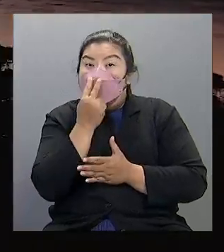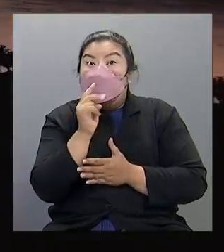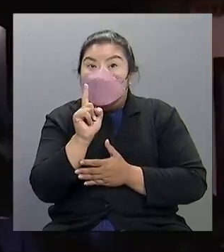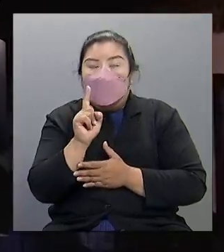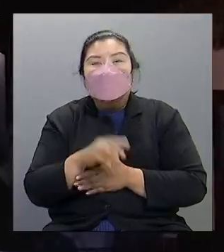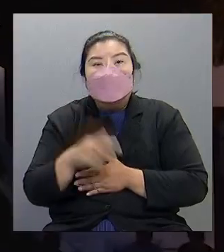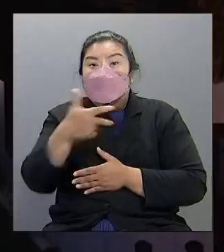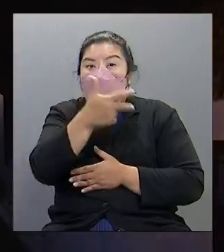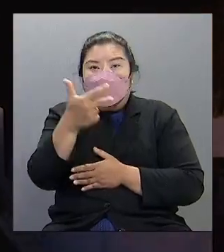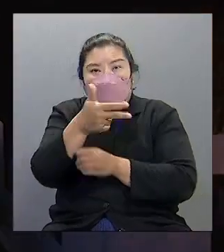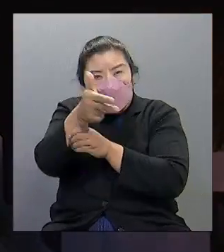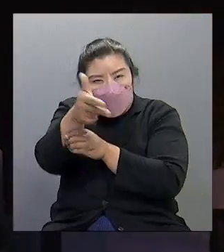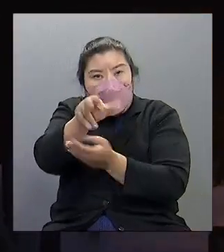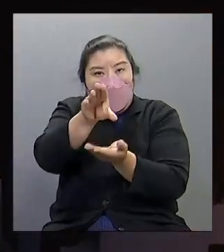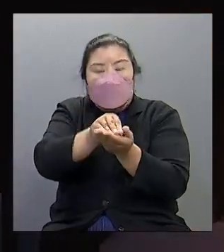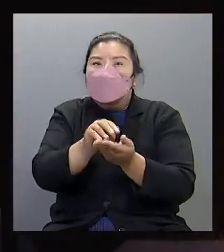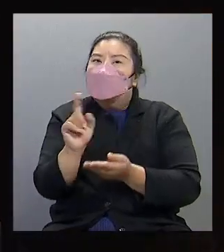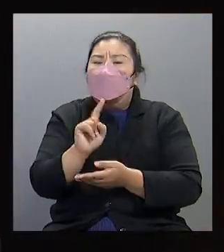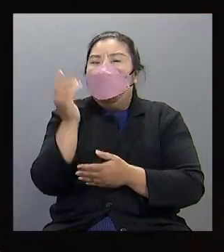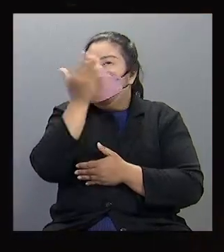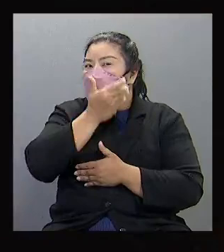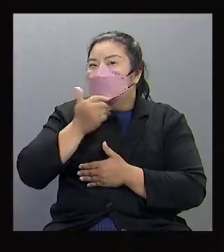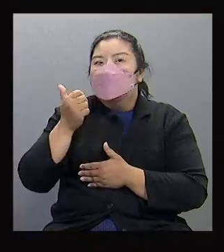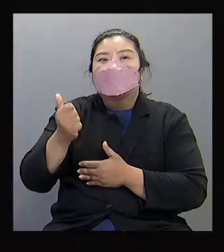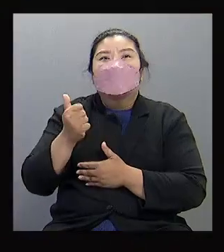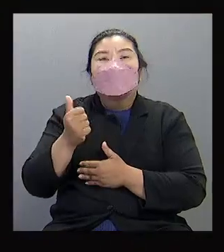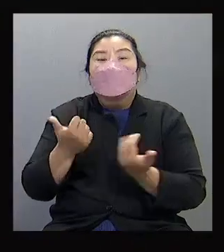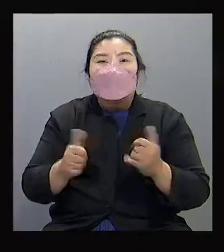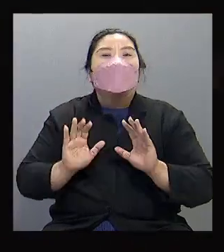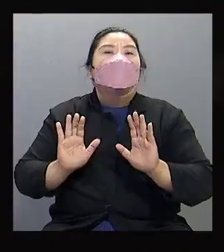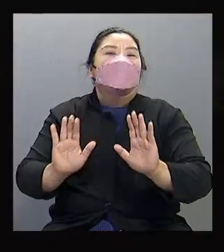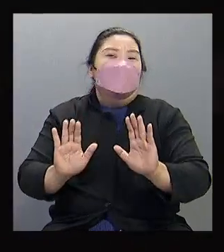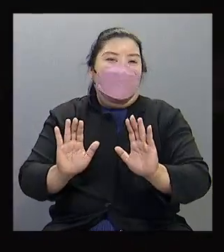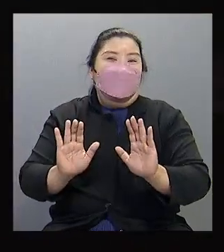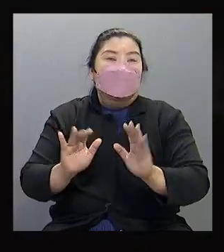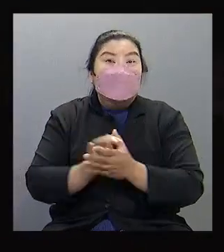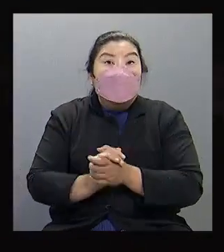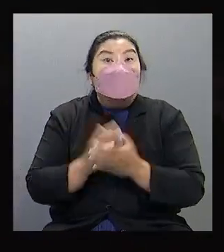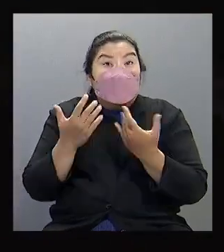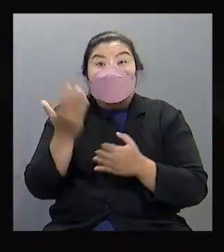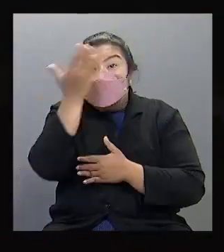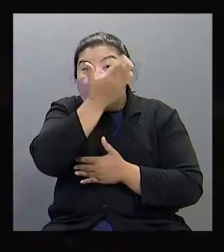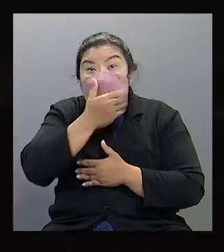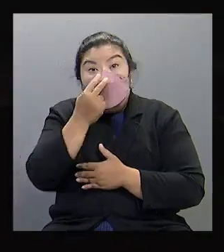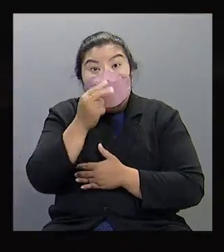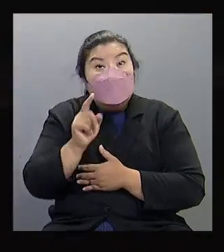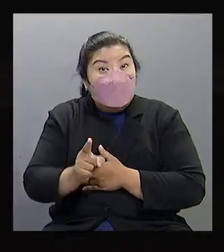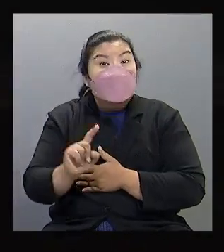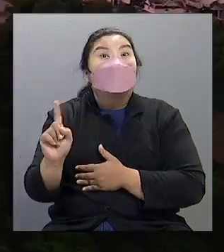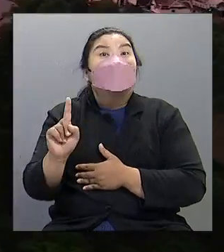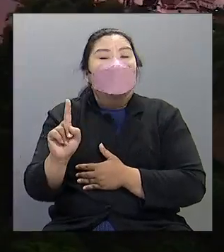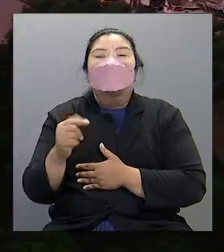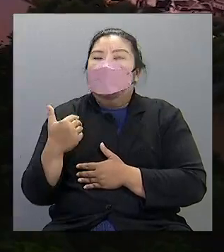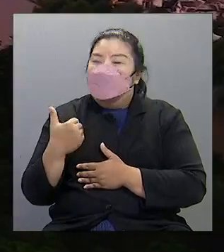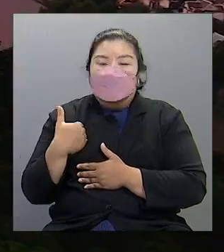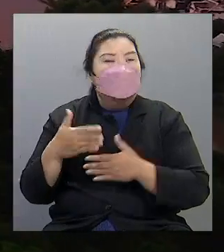ไปไทยมา สวยมา เลยนะครัวันนี้ก็มีภาพส ๆ มาฝากคผชมดันั้นคผชมจะสามารถเหคามสวยงามนี้ได้ตลอด